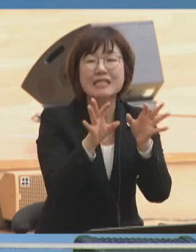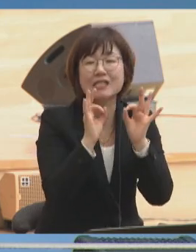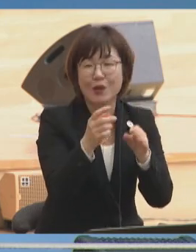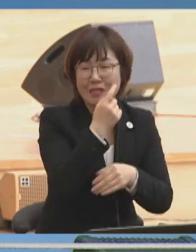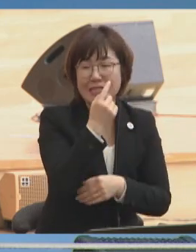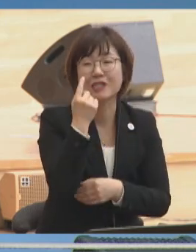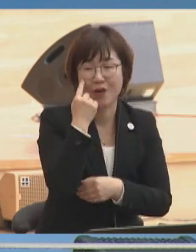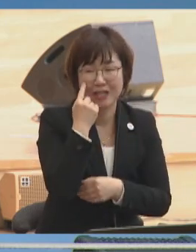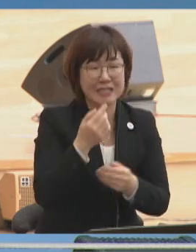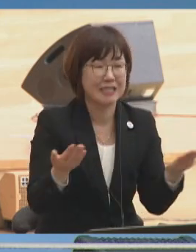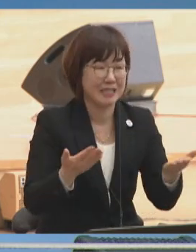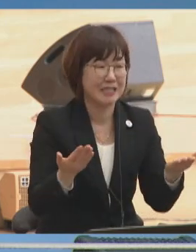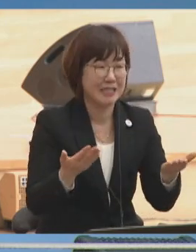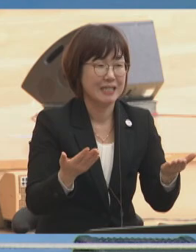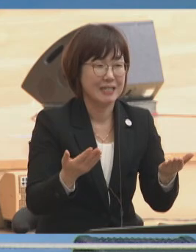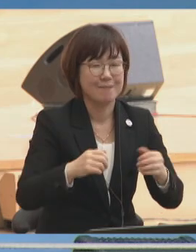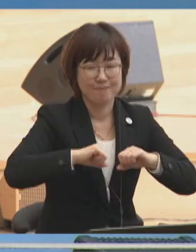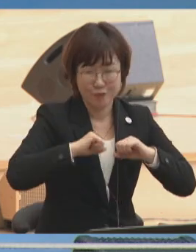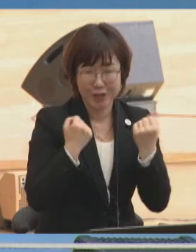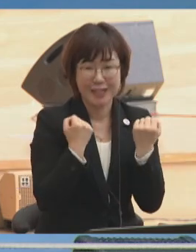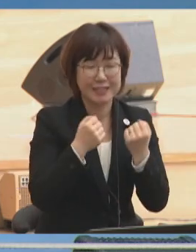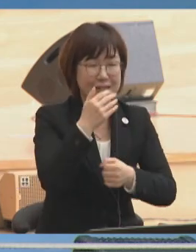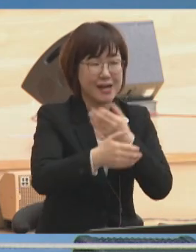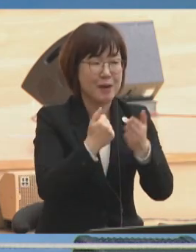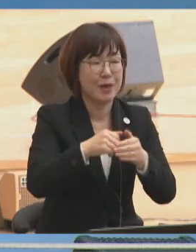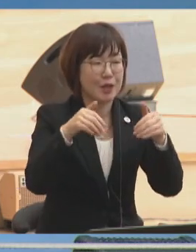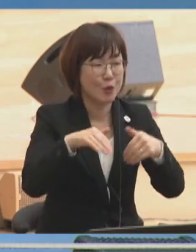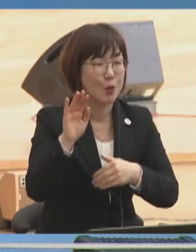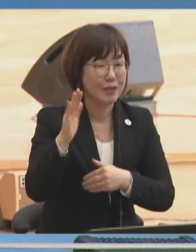증거하는 하나님의 종들이 될 수 있기를 주 예수